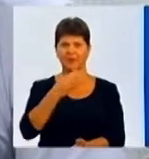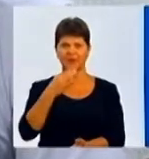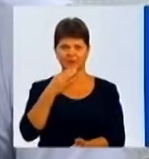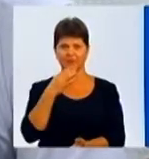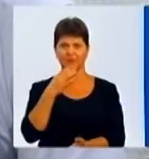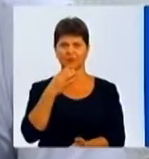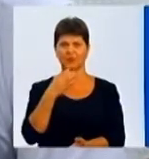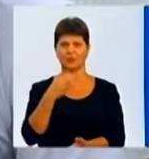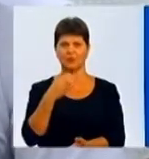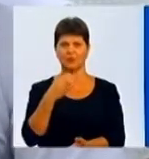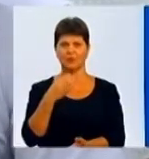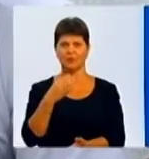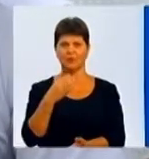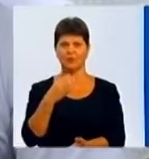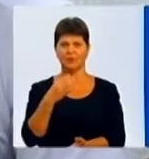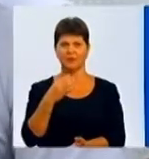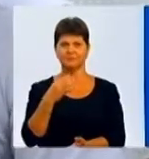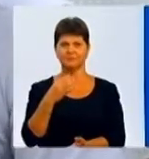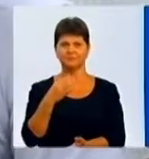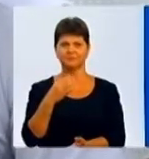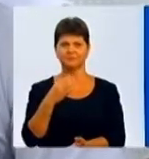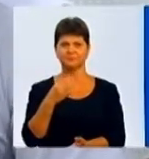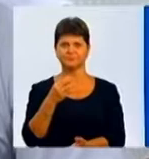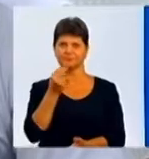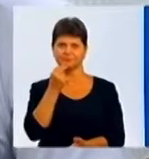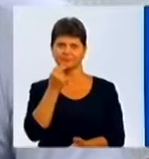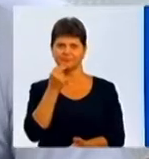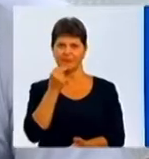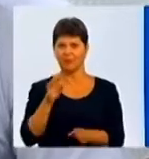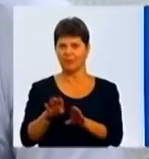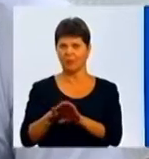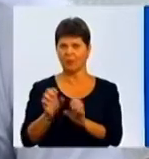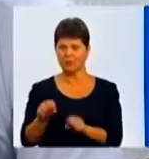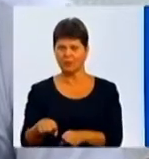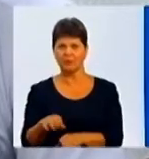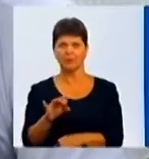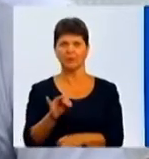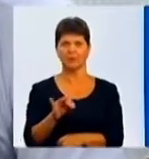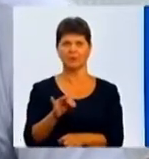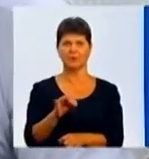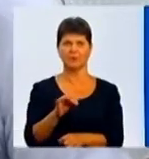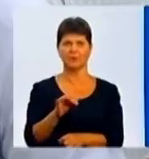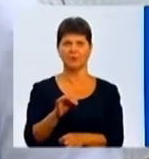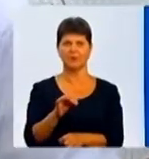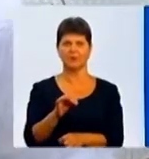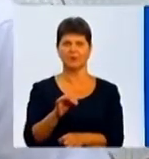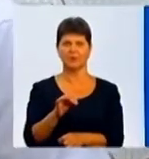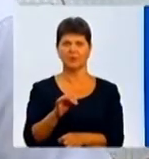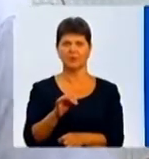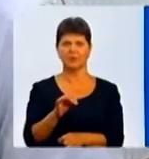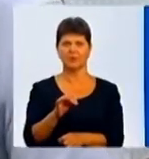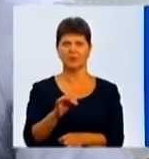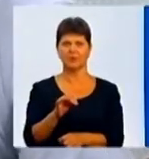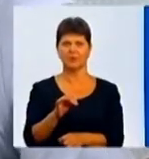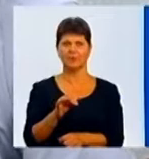і вони є умовно їстивні, і їстивні, умовно їстивні, і ті, що